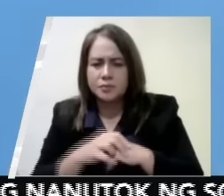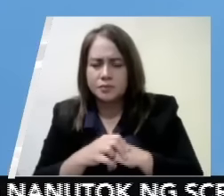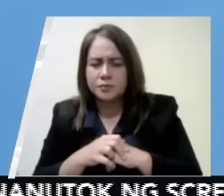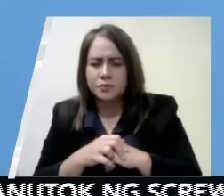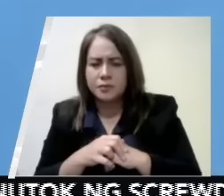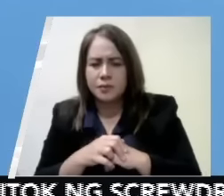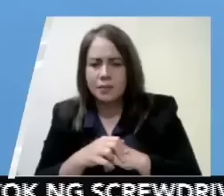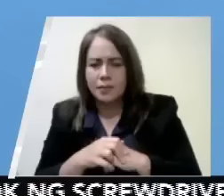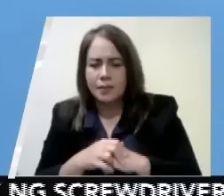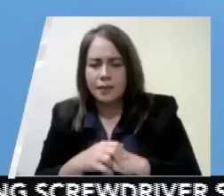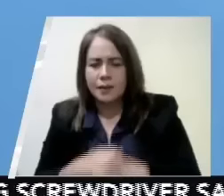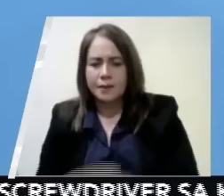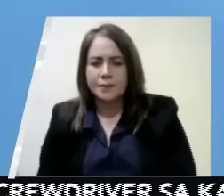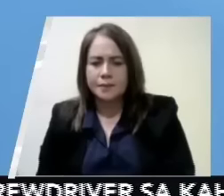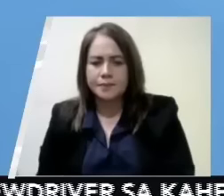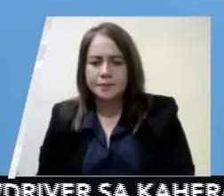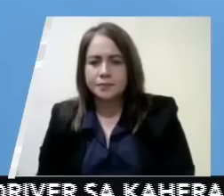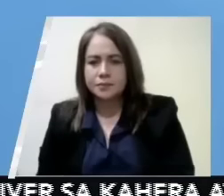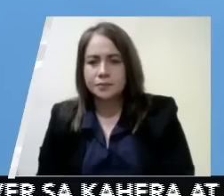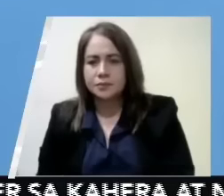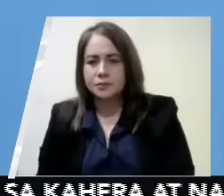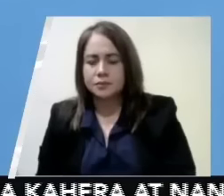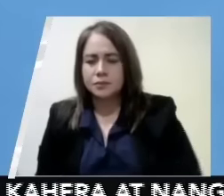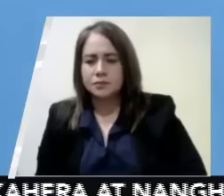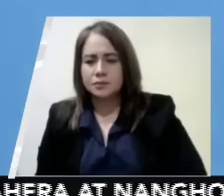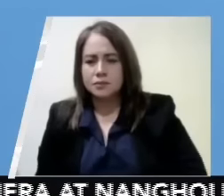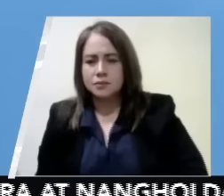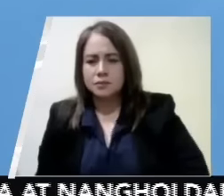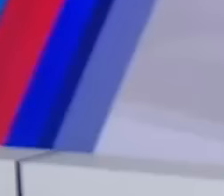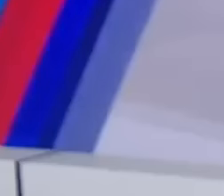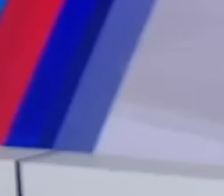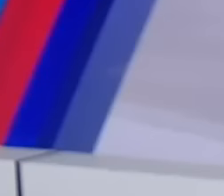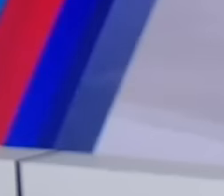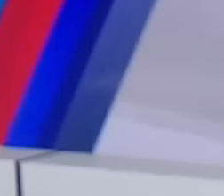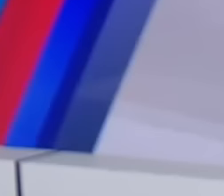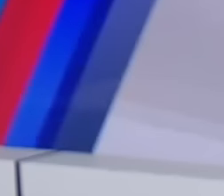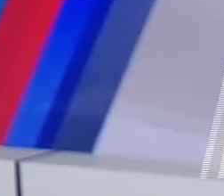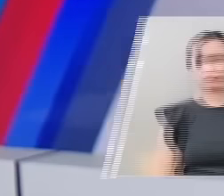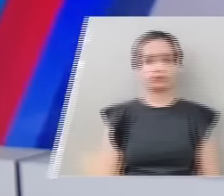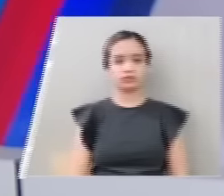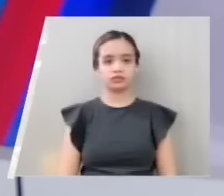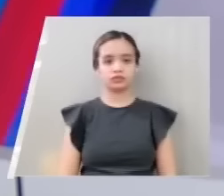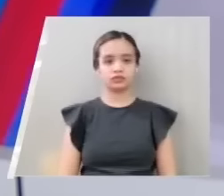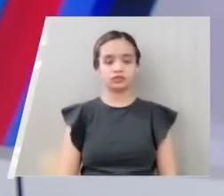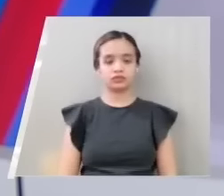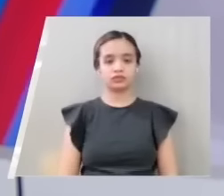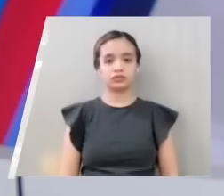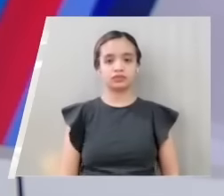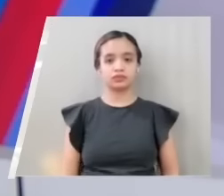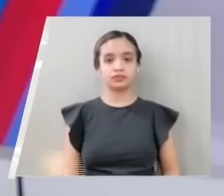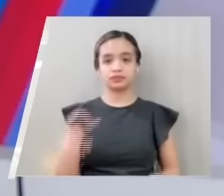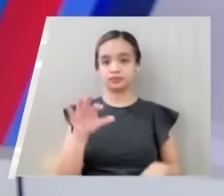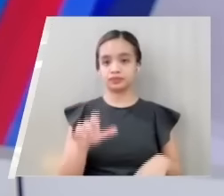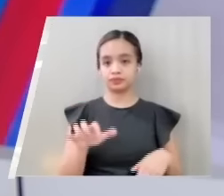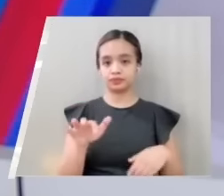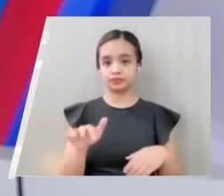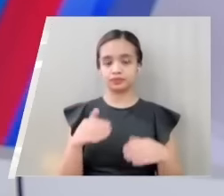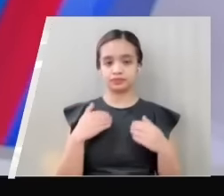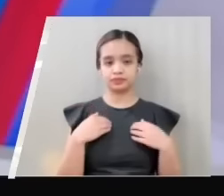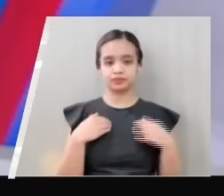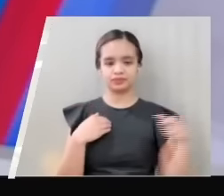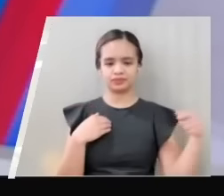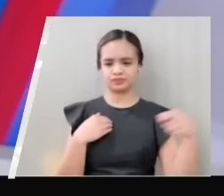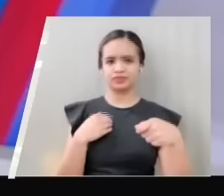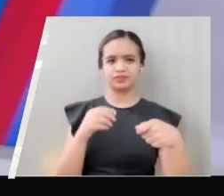GMA Integrated News, June Veneracion nakatutok, 24 oras. Kahera, tinutukan ng screwdriver at hinold up sa